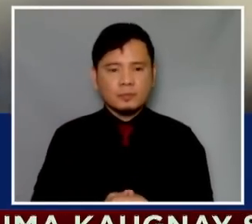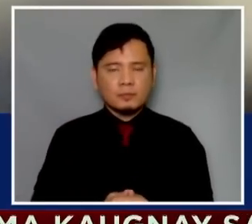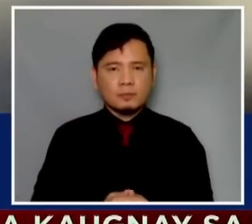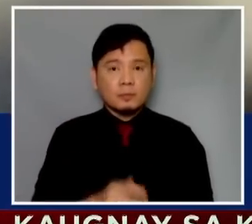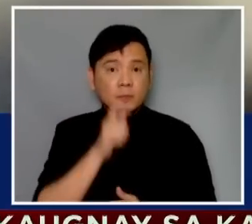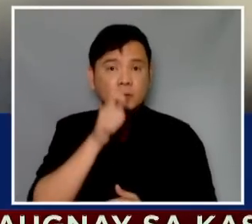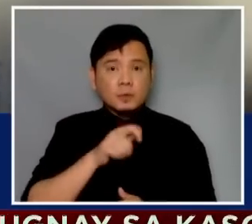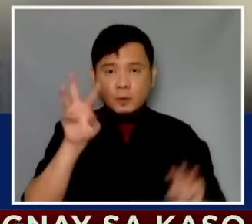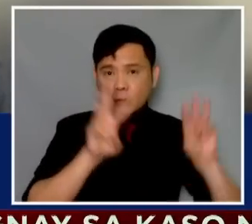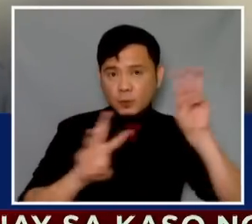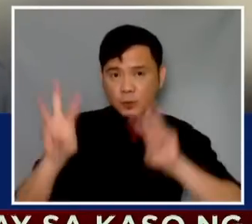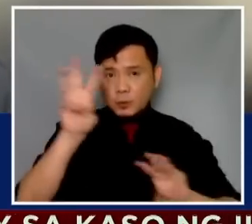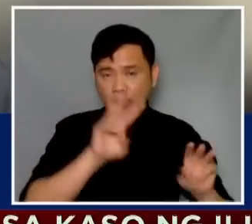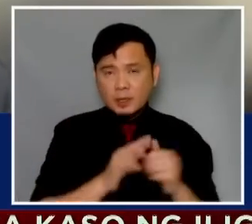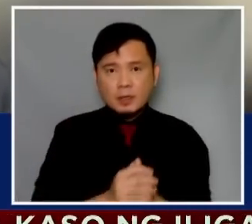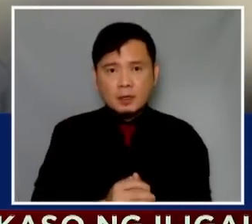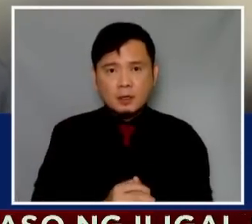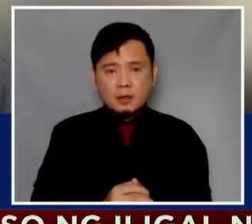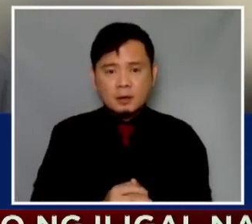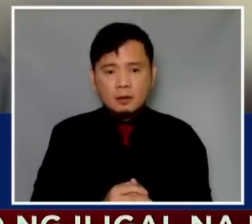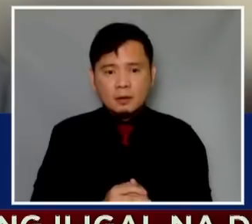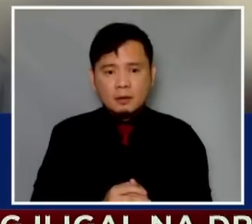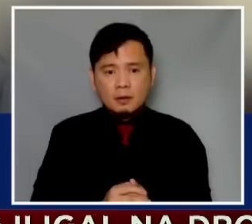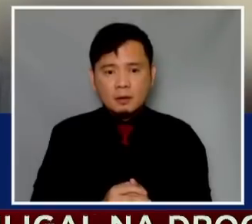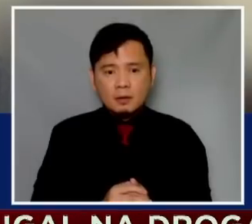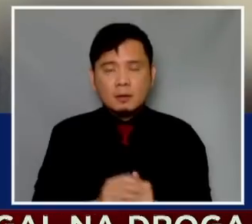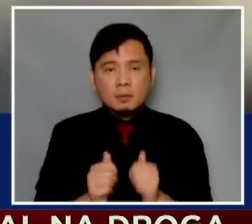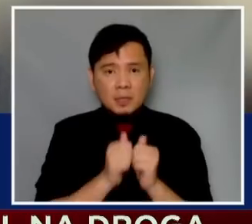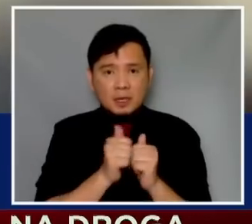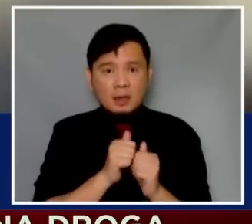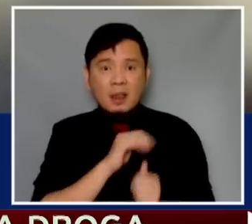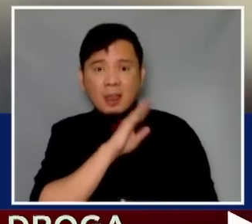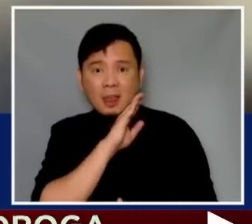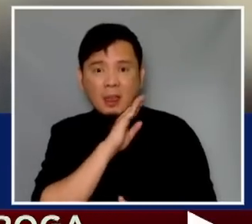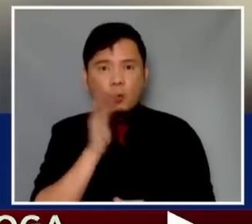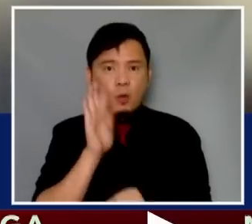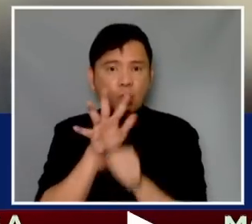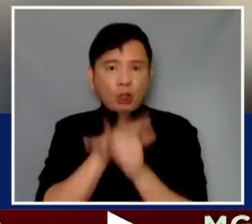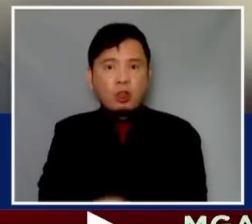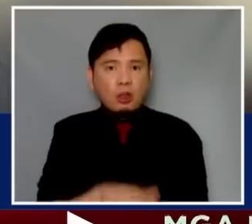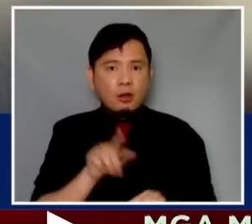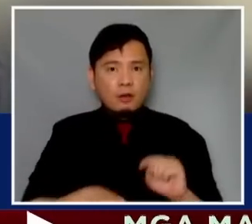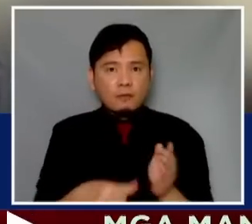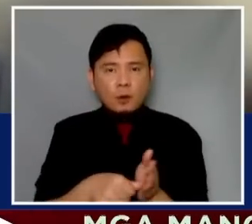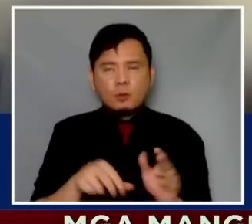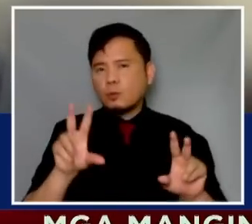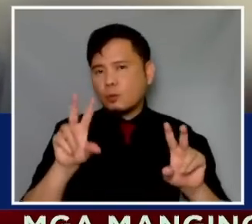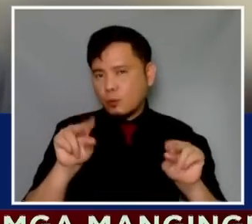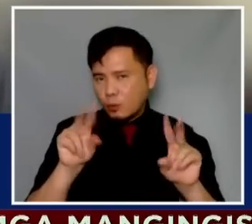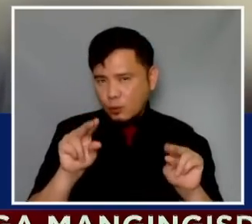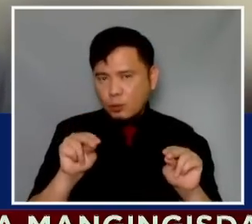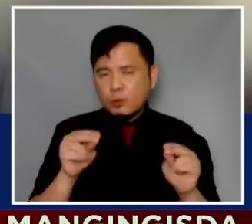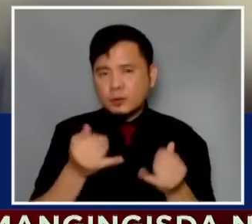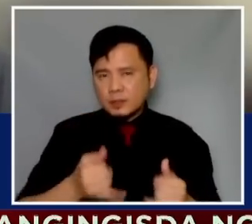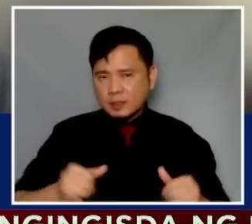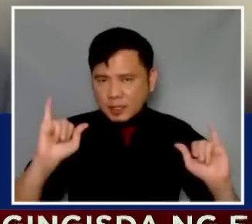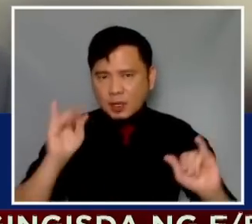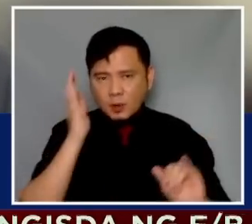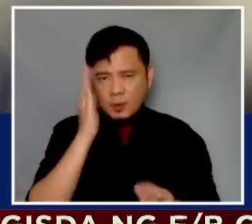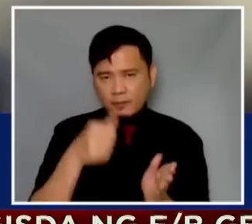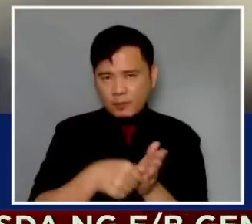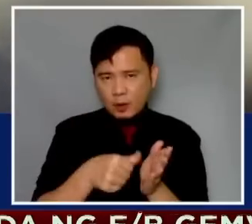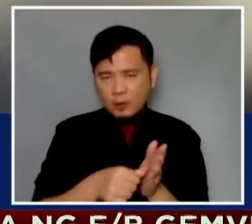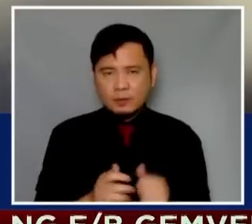hindi natin ipagtatabuyan o pauuwiin yung mga tao may nararamdaman na maaari simptomas ng COVID-19. Pero mas maganda po, yung